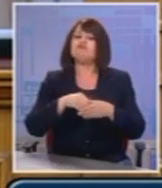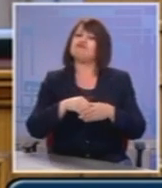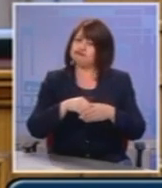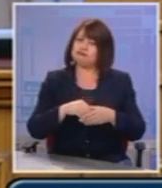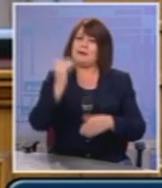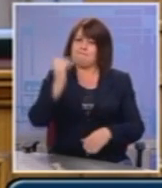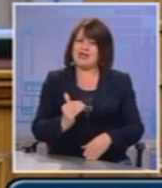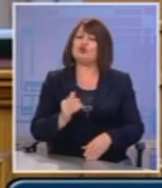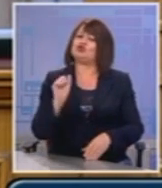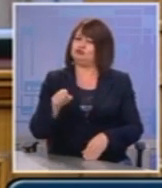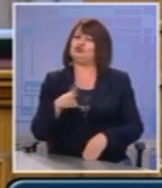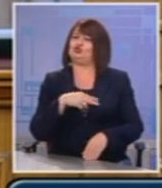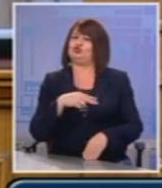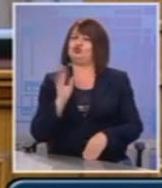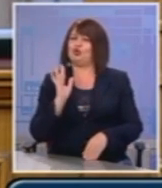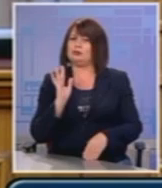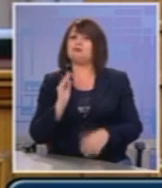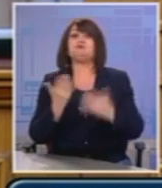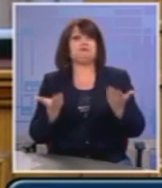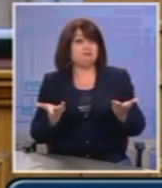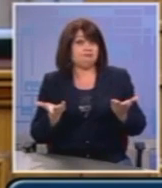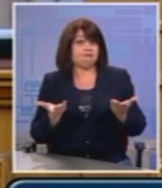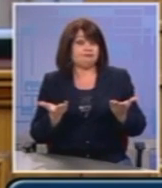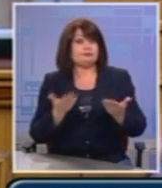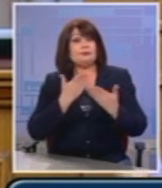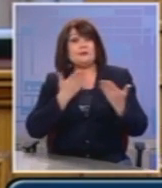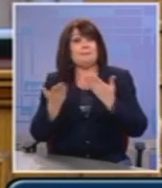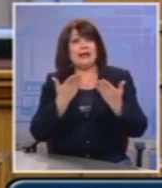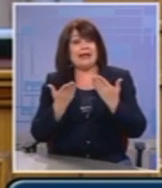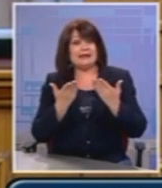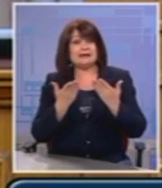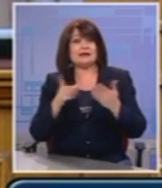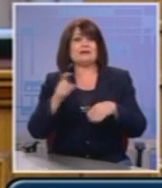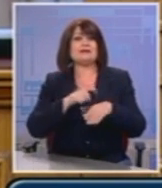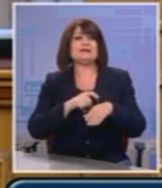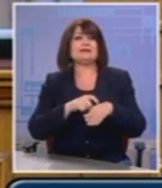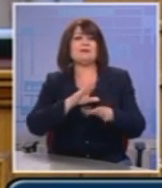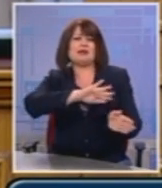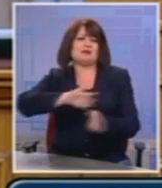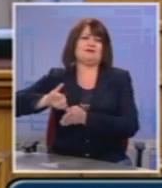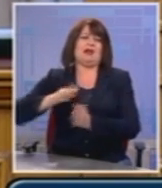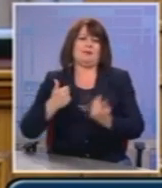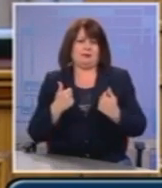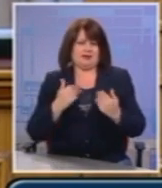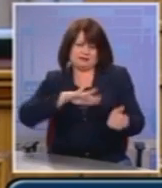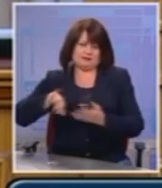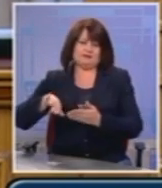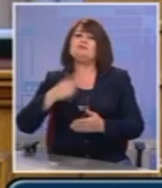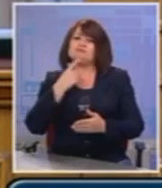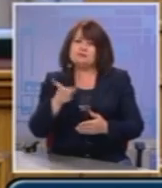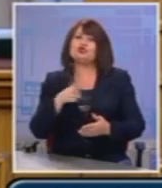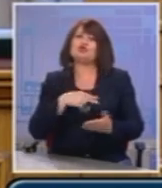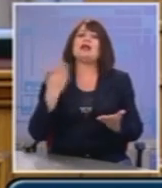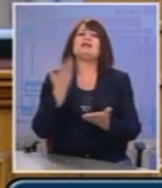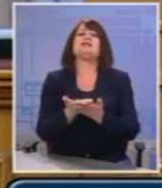μειώσεις που είχανε γίνει και δικαιολογούν αυτές οι μελέτες οι οποίες βέβαια τώρα τις έχουμε βάλλει στο περιθώριο αλλά και δικαιολογούν και τις